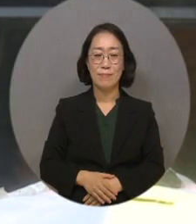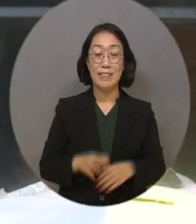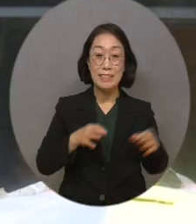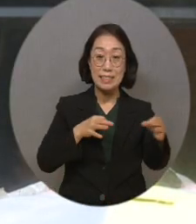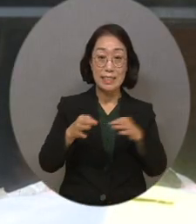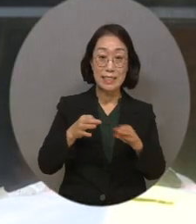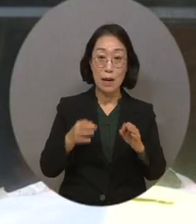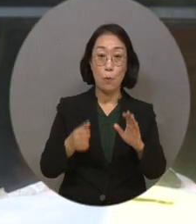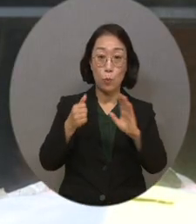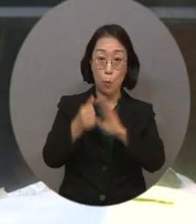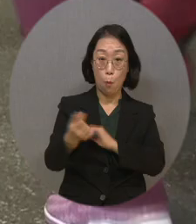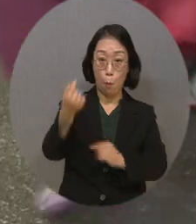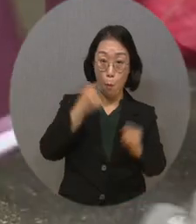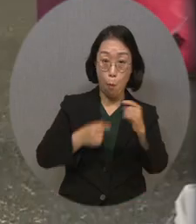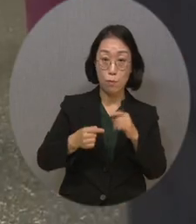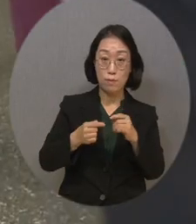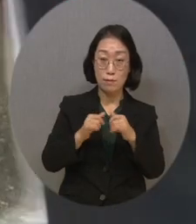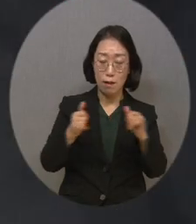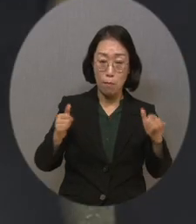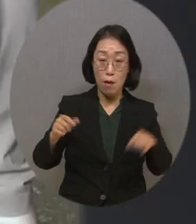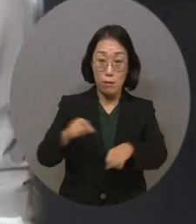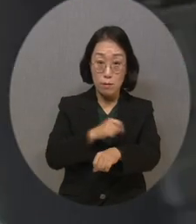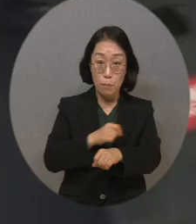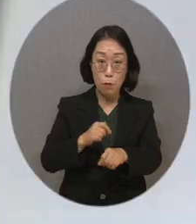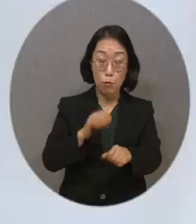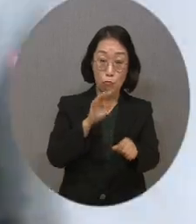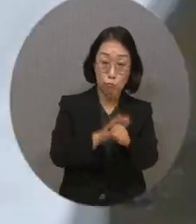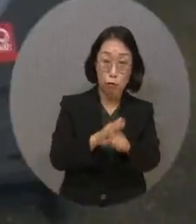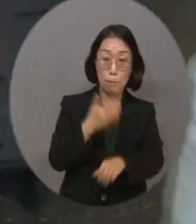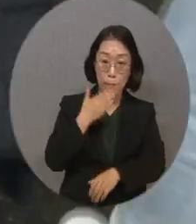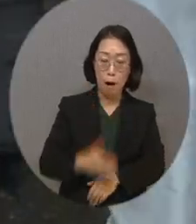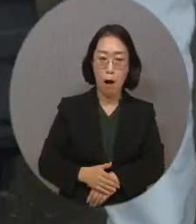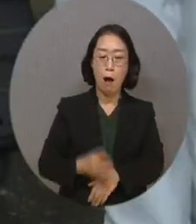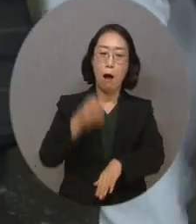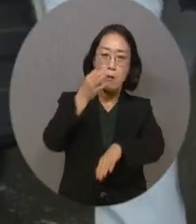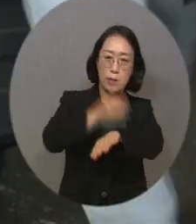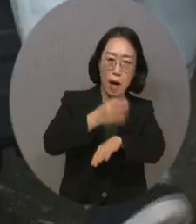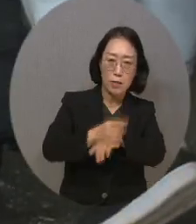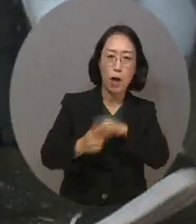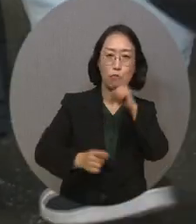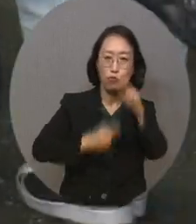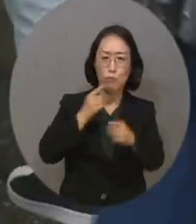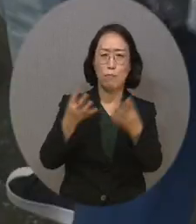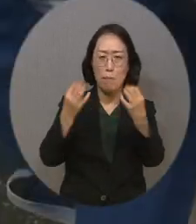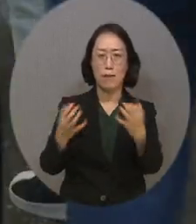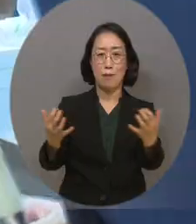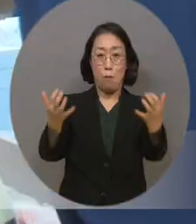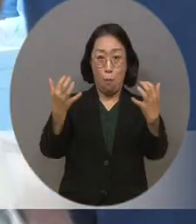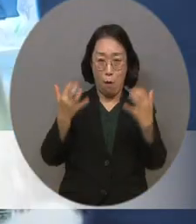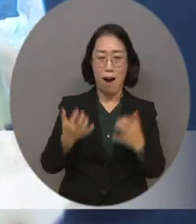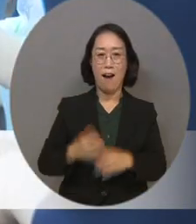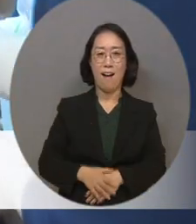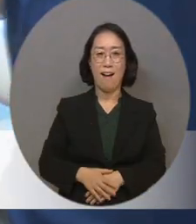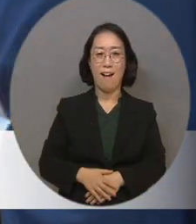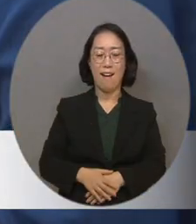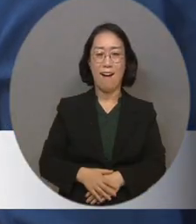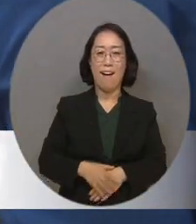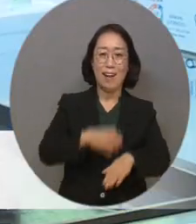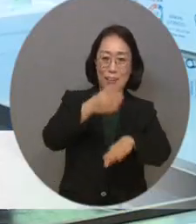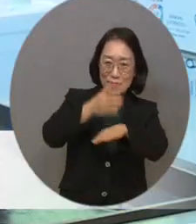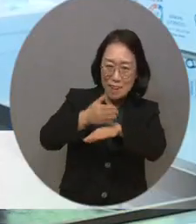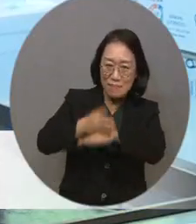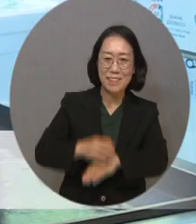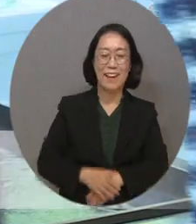시장을 방문한 시민들은 특별한 후원 행사 소식에 너도 나도 호떡을 구매하겠다며 모였습니다. 네,